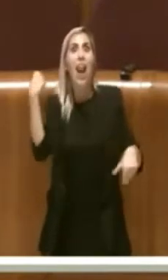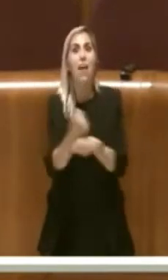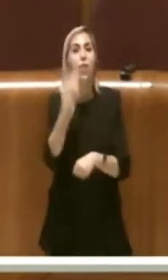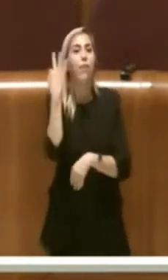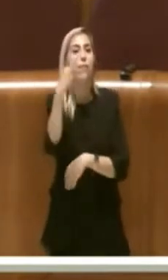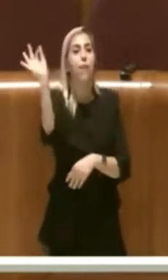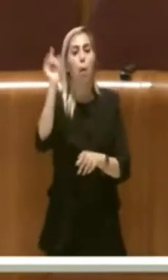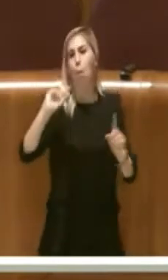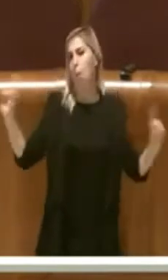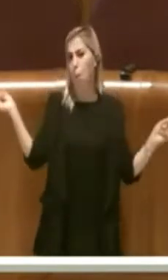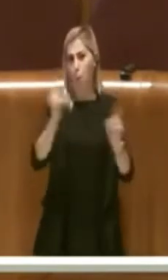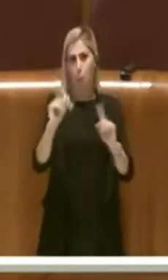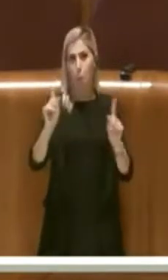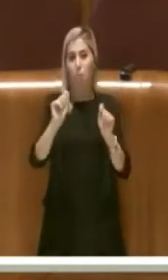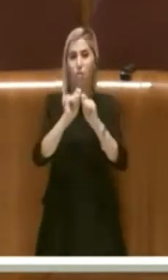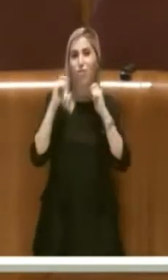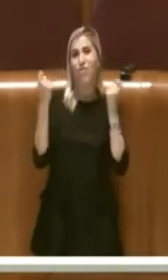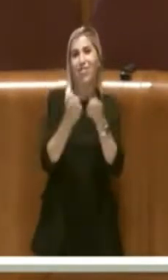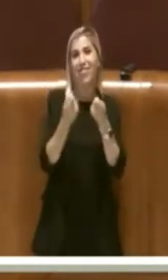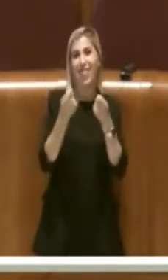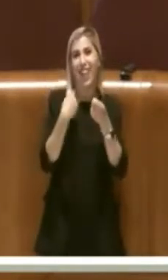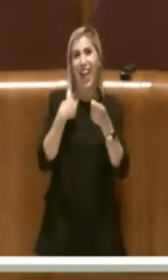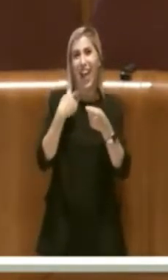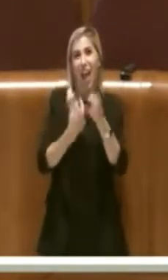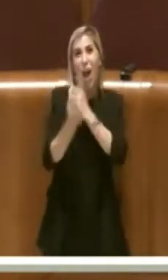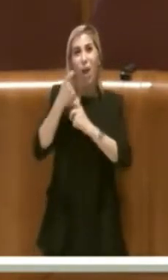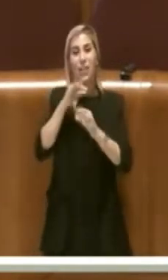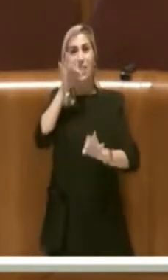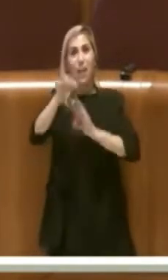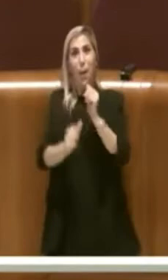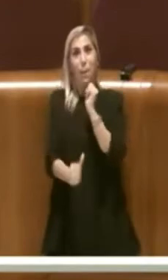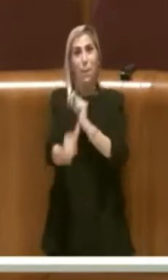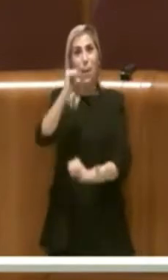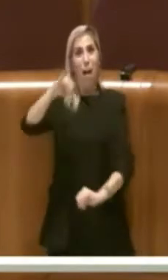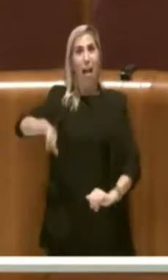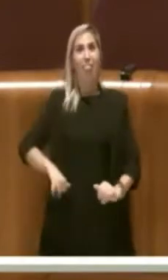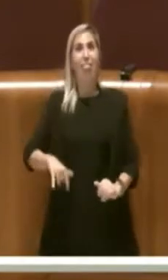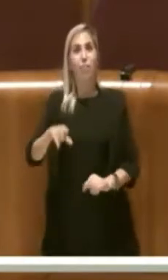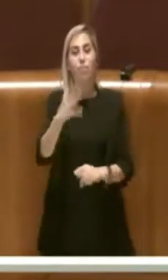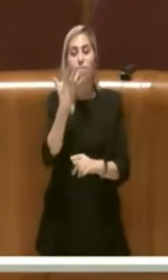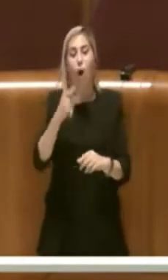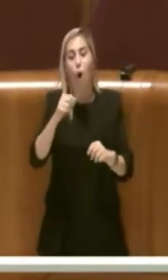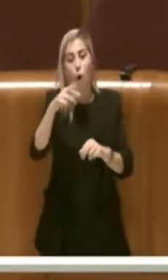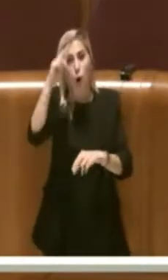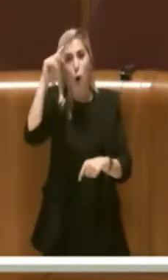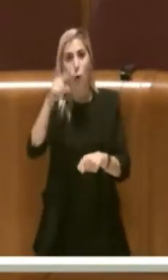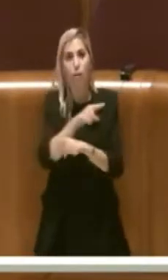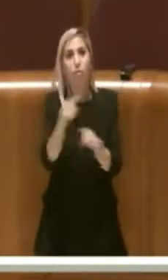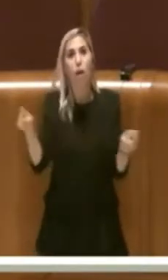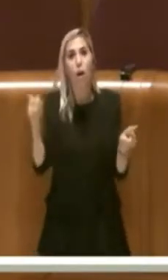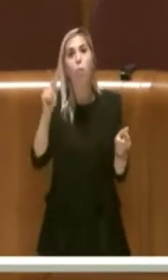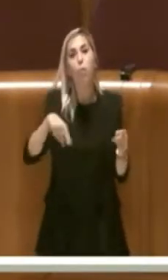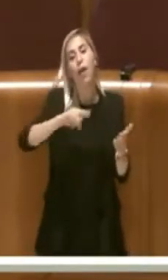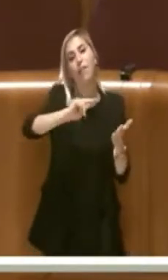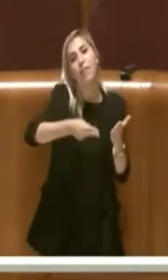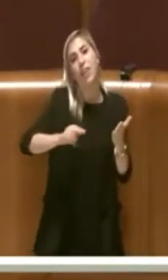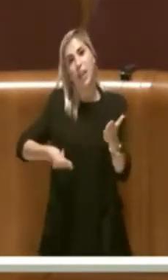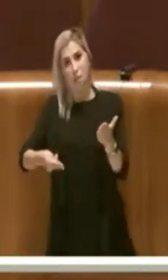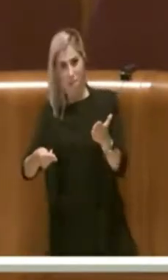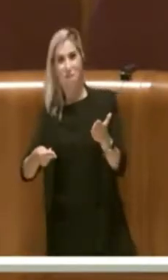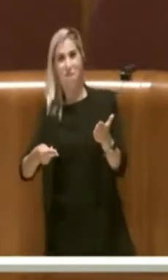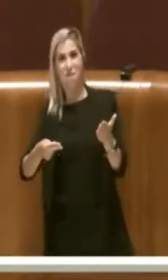ma genericamente, fatte queste premesse normative, vogliamo ricordare, e parlo anche a nome dei